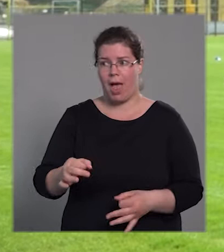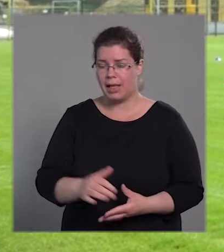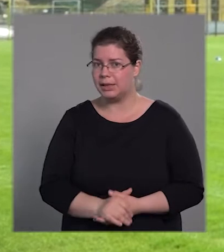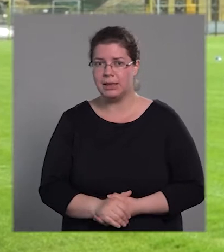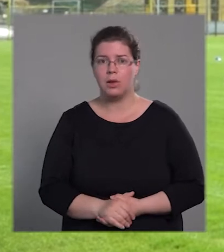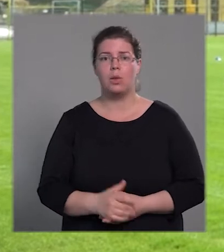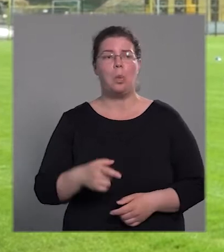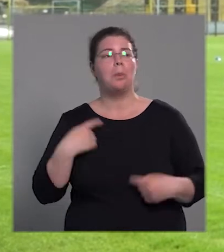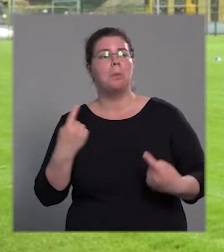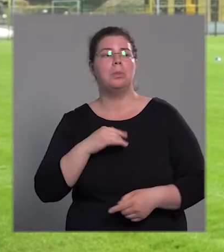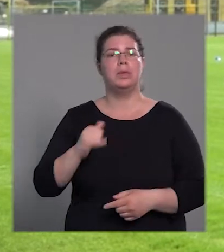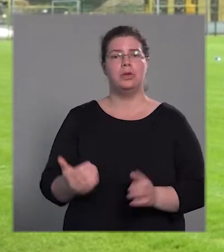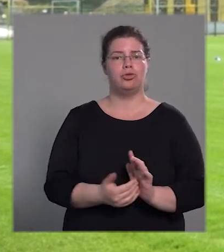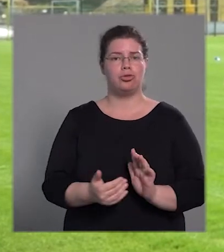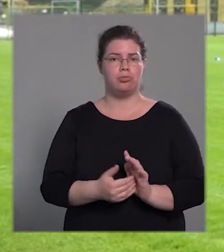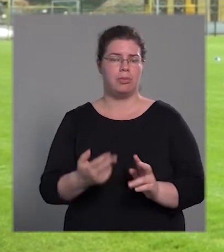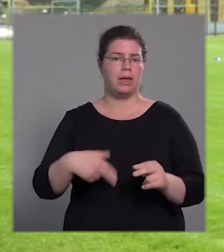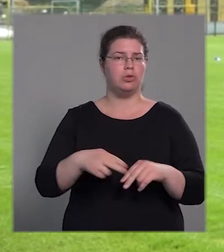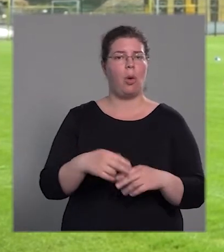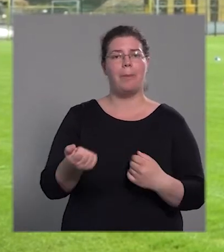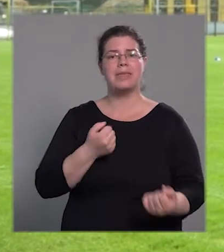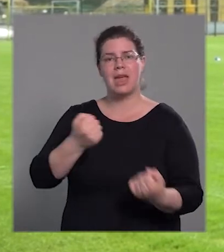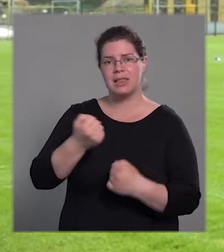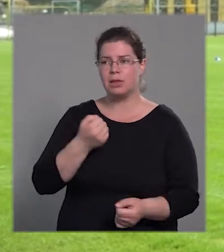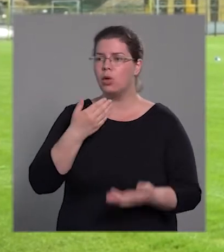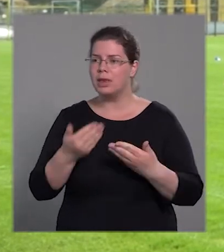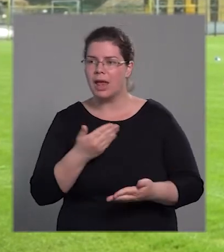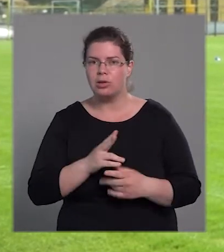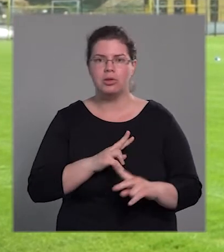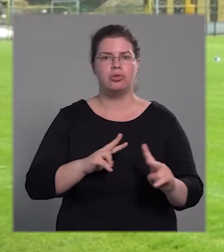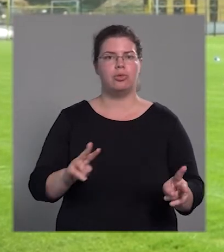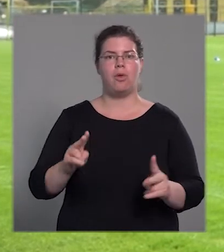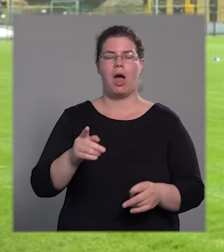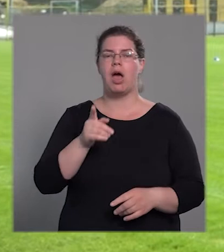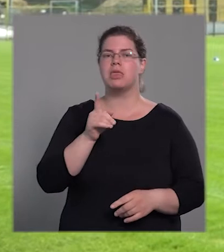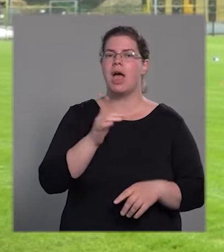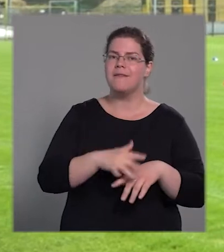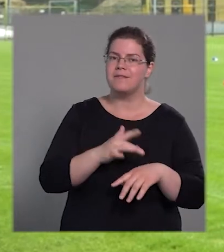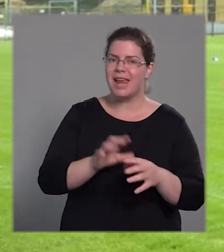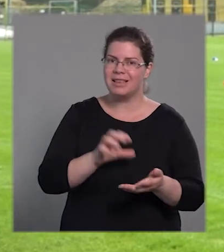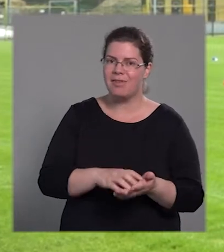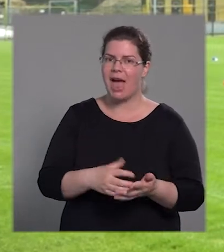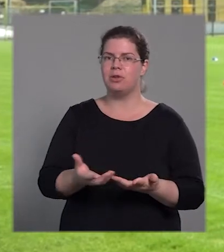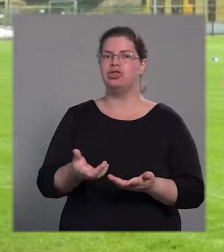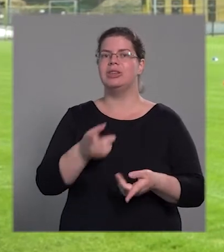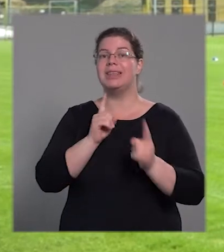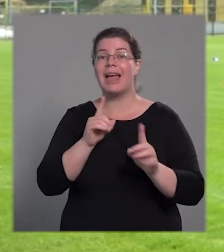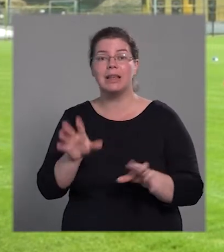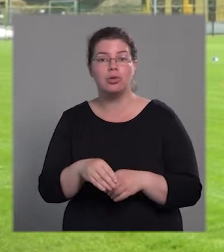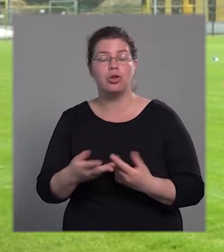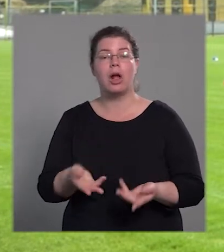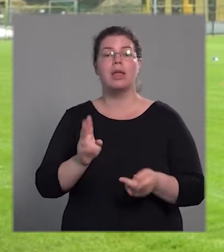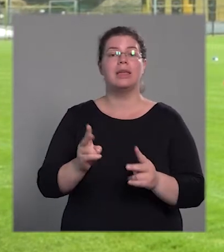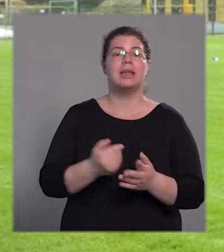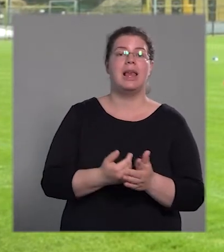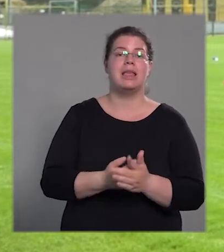úgyhogy mi is még több egyeztető tárgyalásunk a Ferencvárossal a ferencvárosi játékosokkal, hogy ki legyen